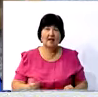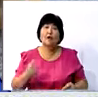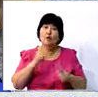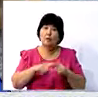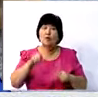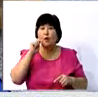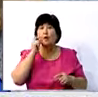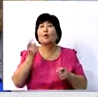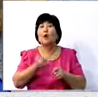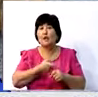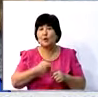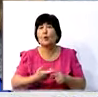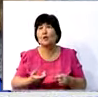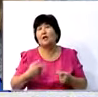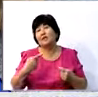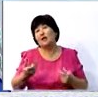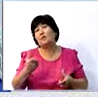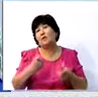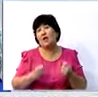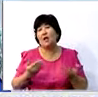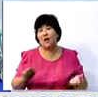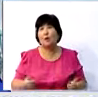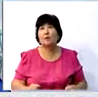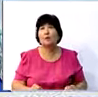морковка, картошка, там молоко.